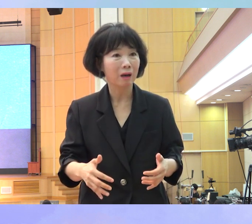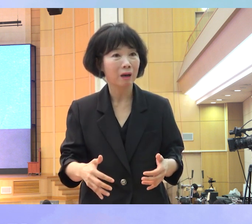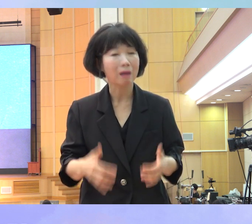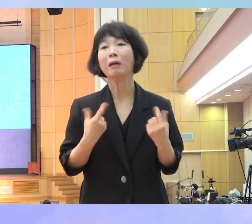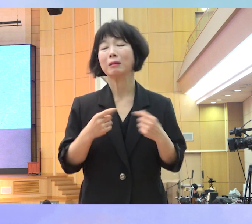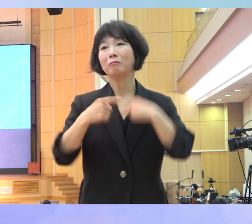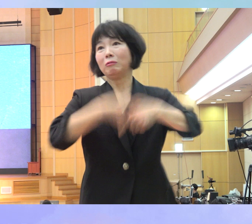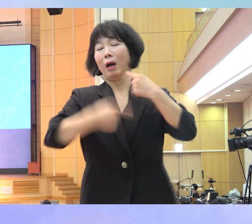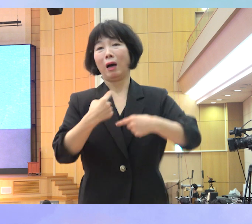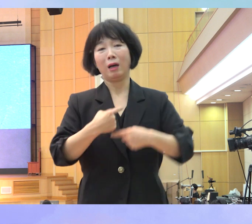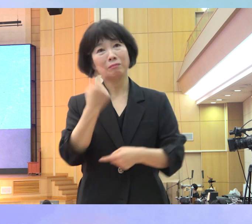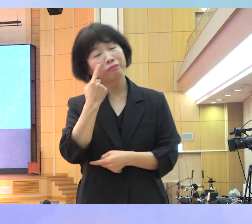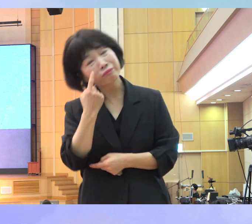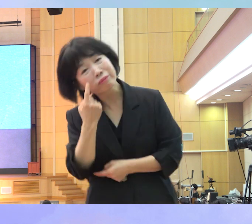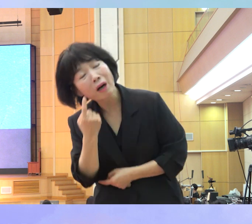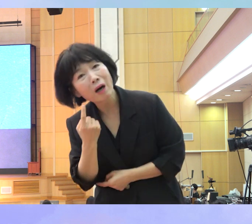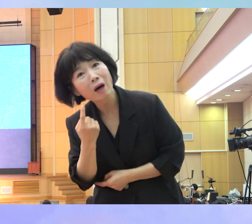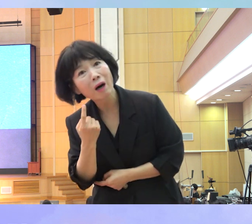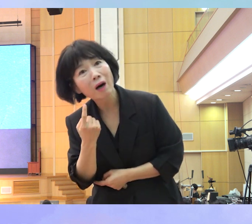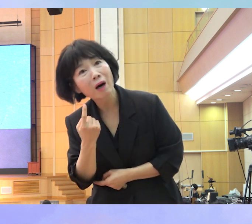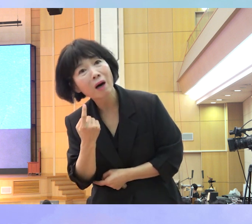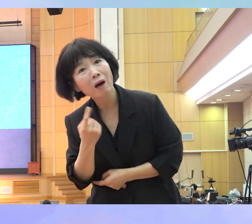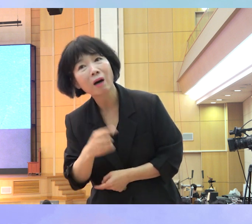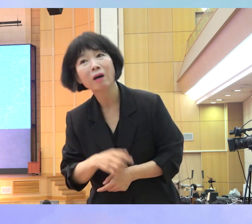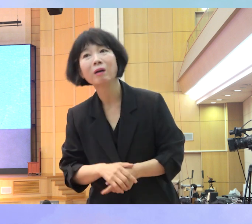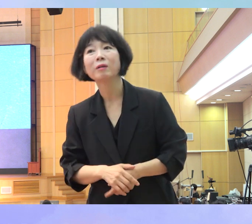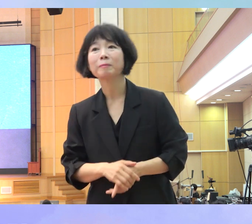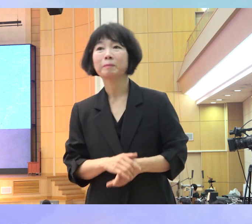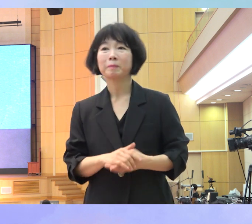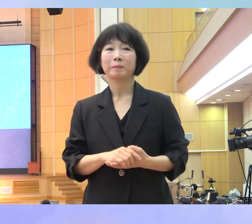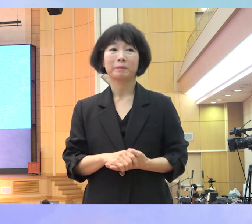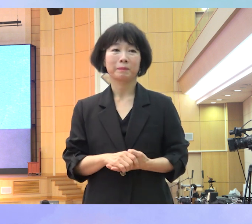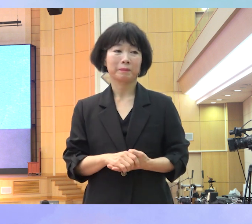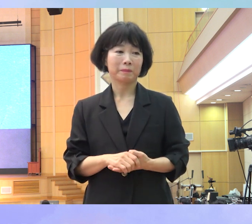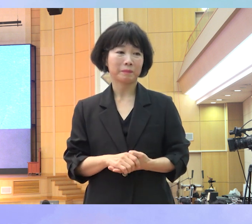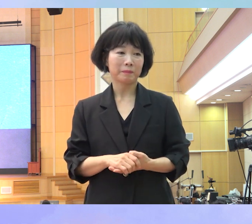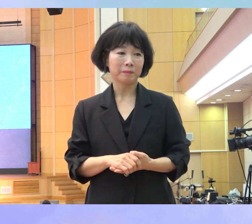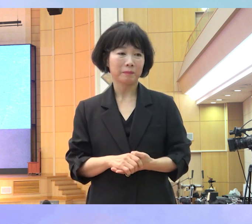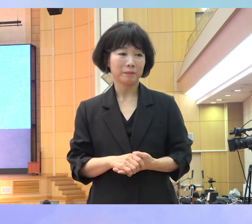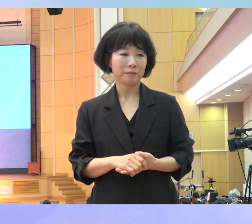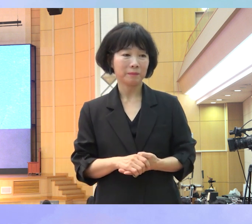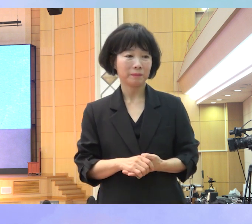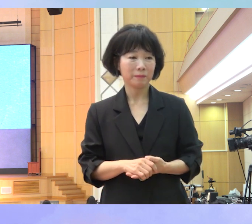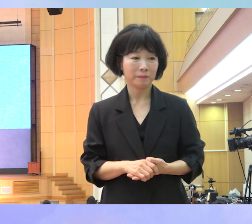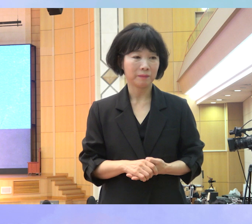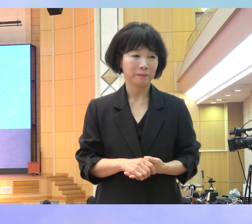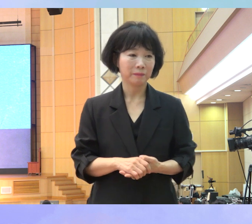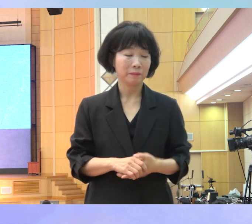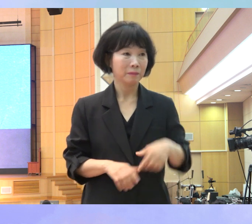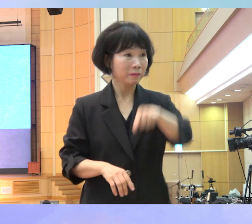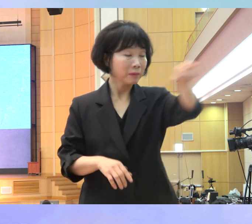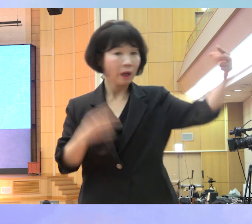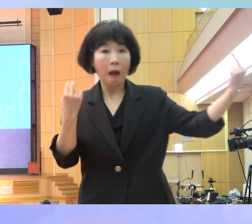찍 밟으면 찌찌직 소리 나면서 끝나버리는데, 그 정도로 째발이도 안 된다는 거예요.